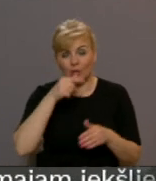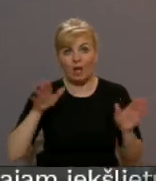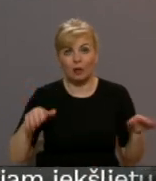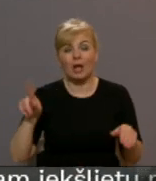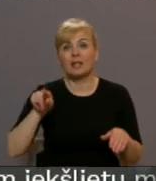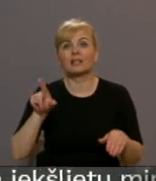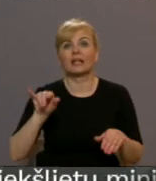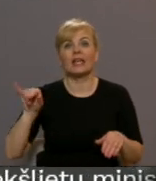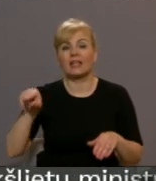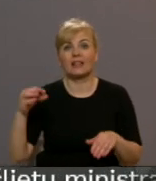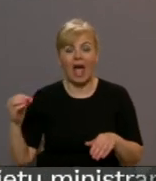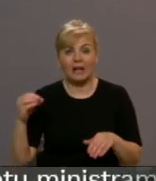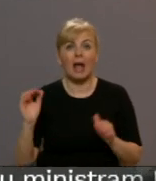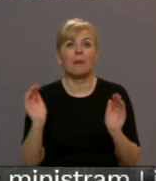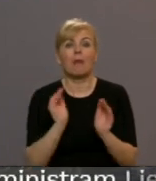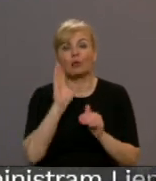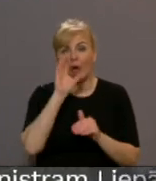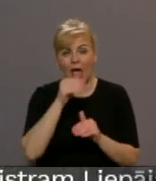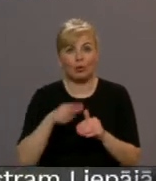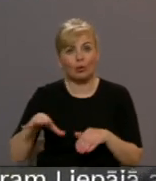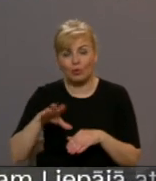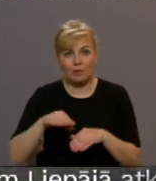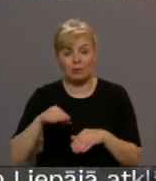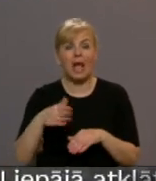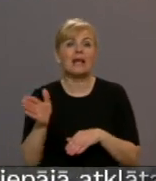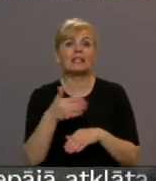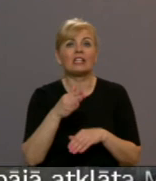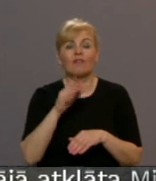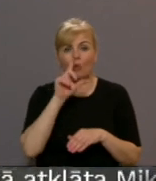slīterē, mazo ērgļu ģimenes, kā arī zivju